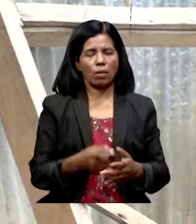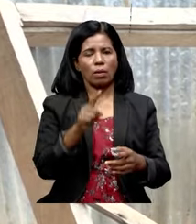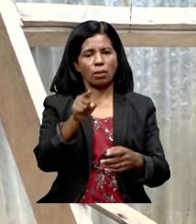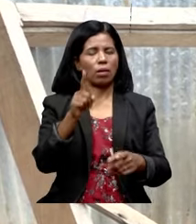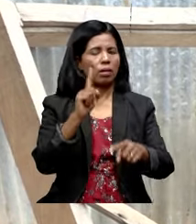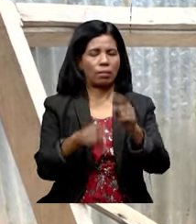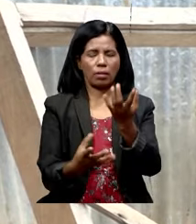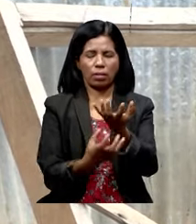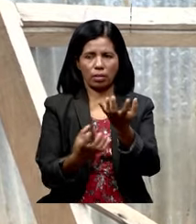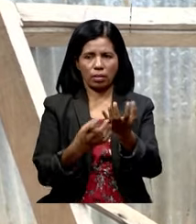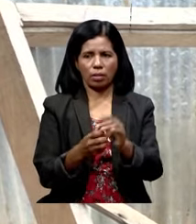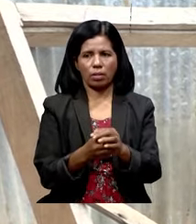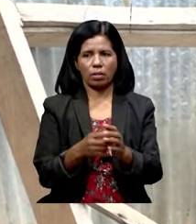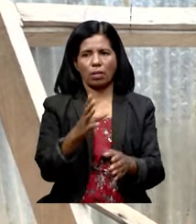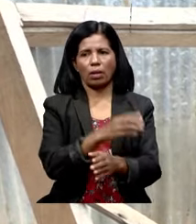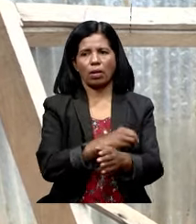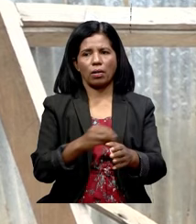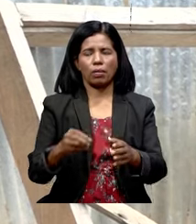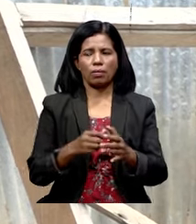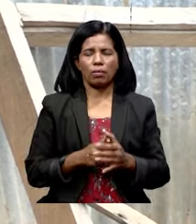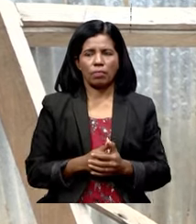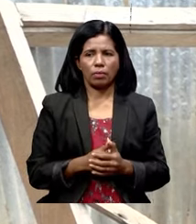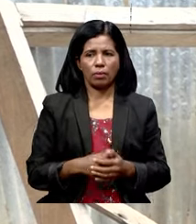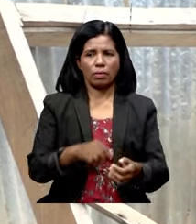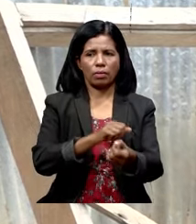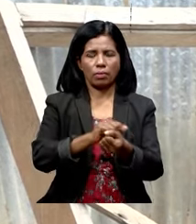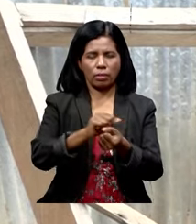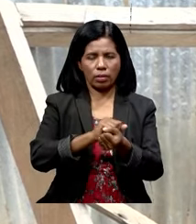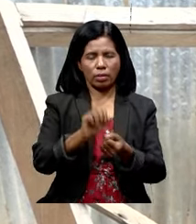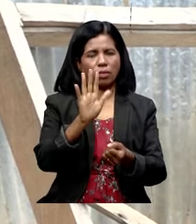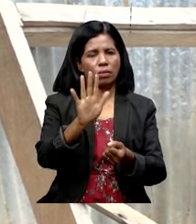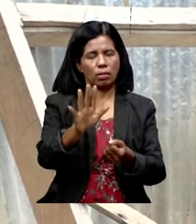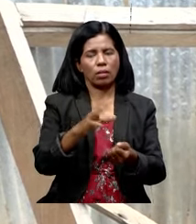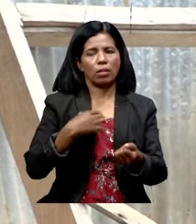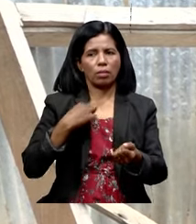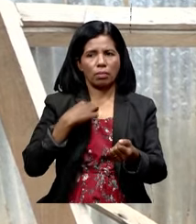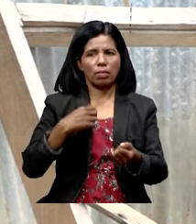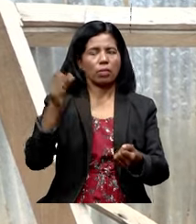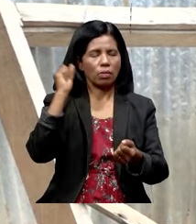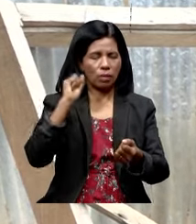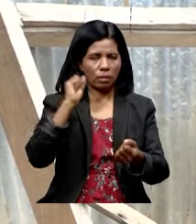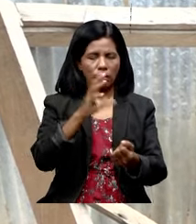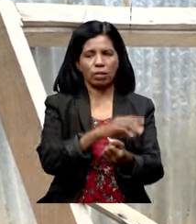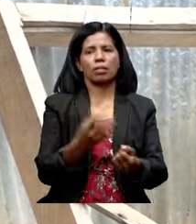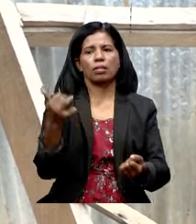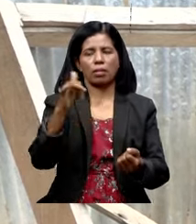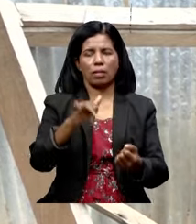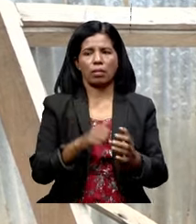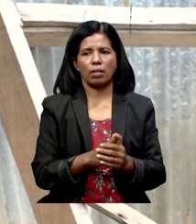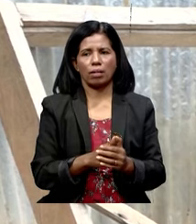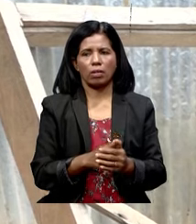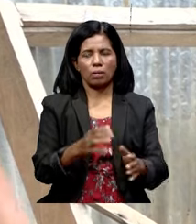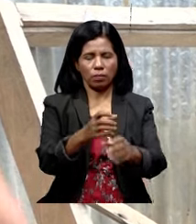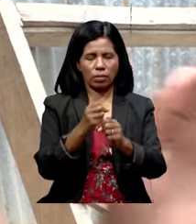tein, o sona dit, o fasidet on Europa serne o hari senedet o guru